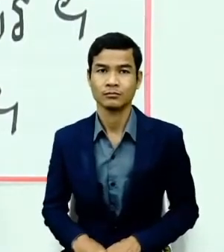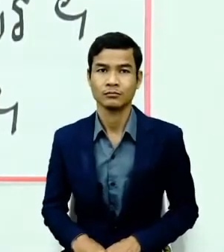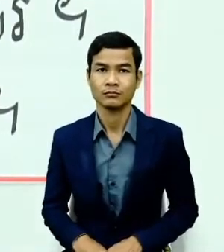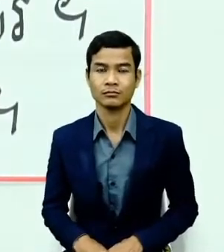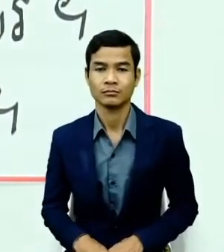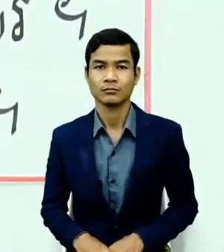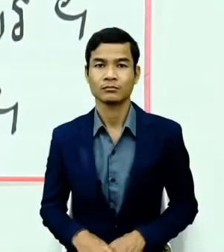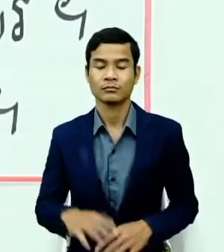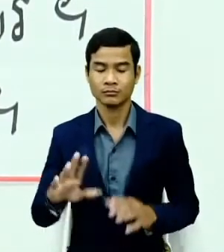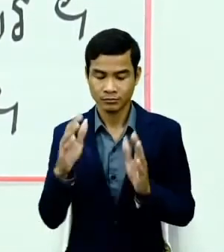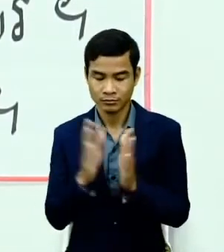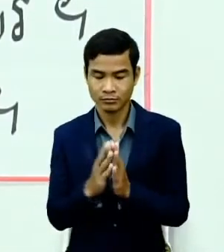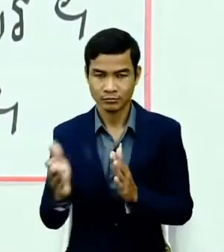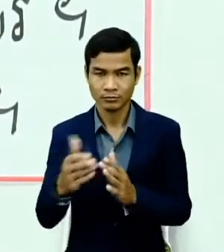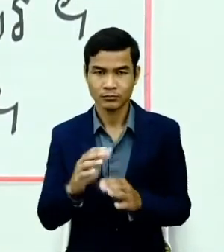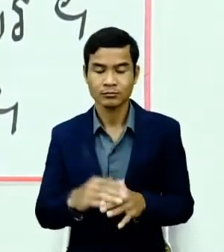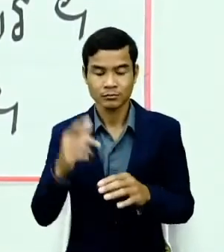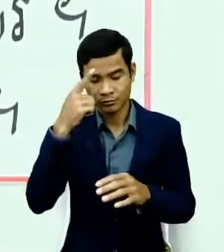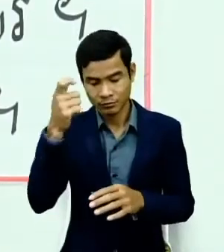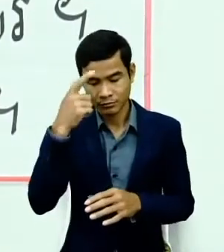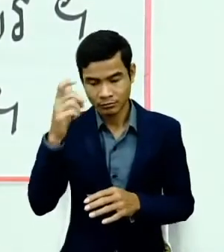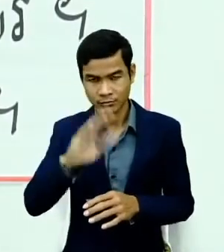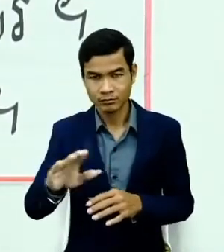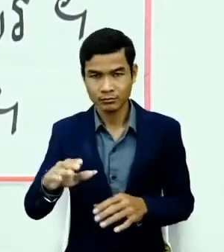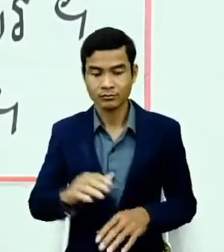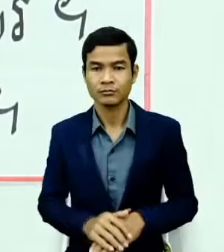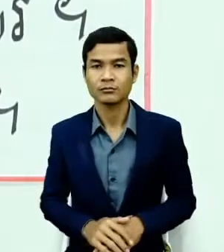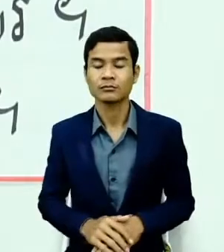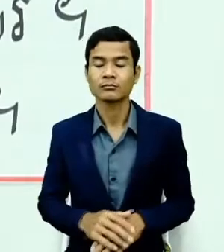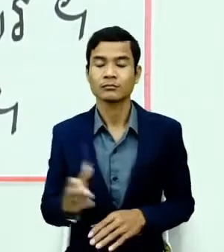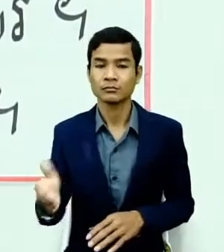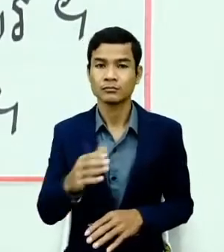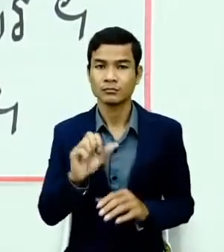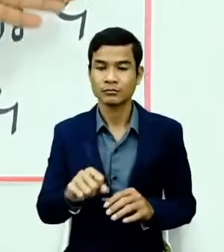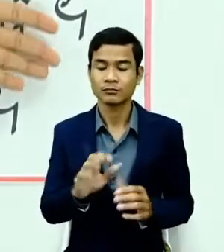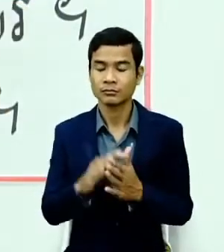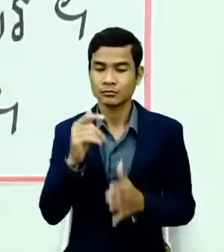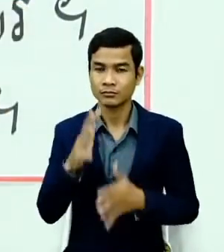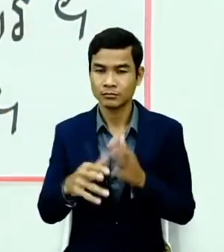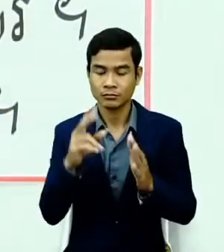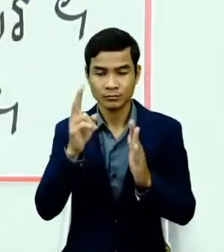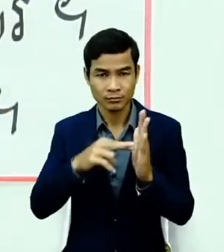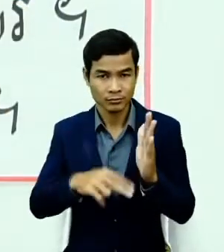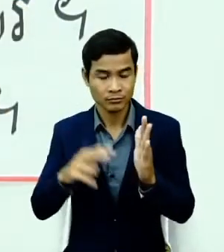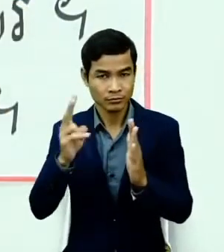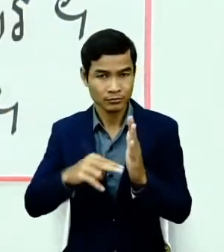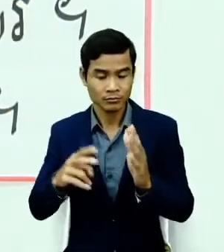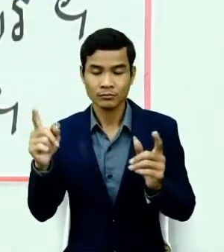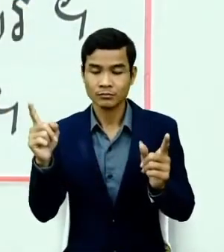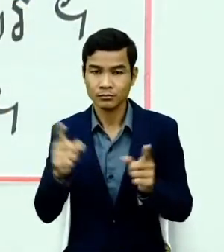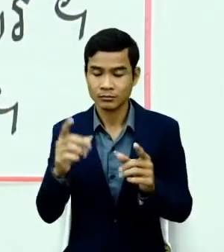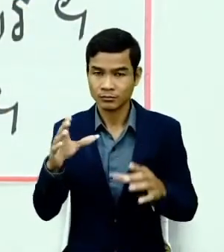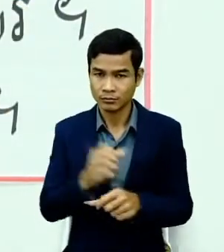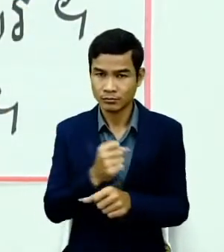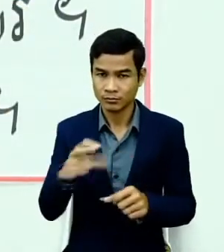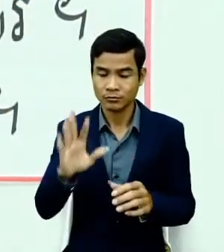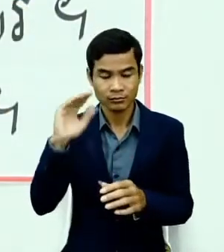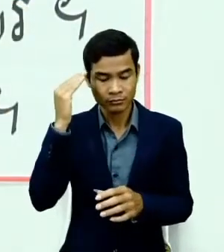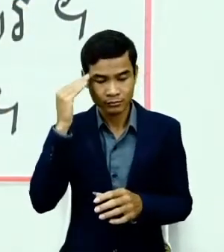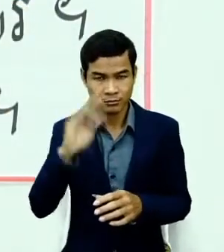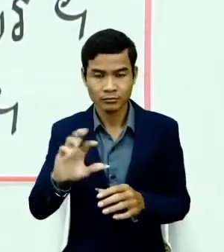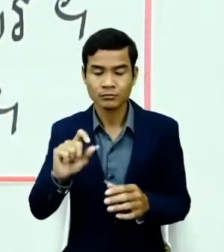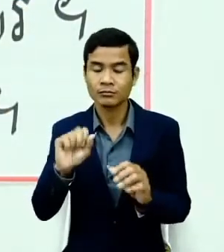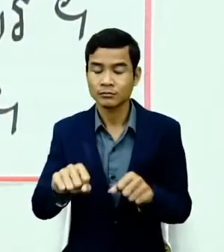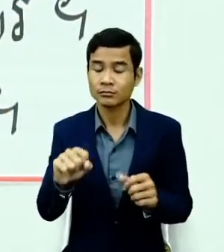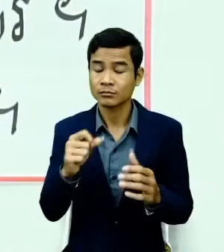ចាអរគុណកូនកូនឆ្លាតឆ្លាតមែនតើណាអញ្ចឹងកូនកូនបានអានអត្ថបទចប់ហើយអ្នកគ្រូសង្ឃឹមថាកូនកូនប្រកបជាចេះ